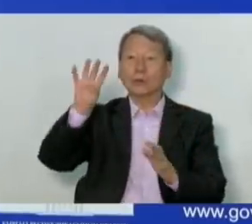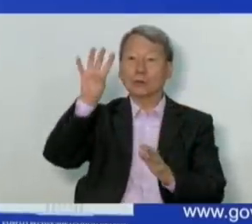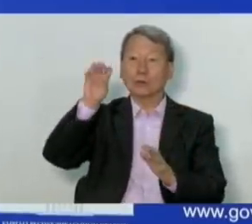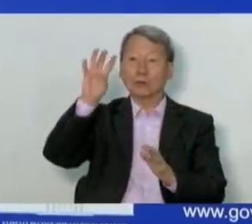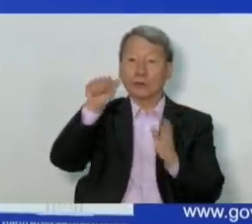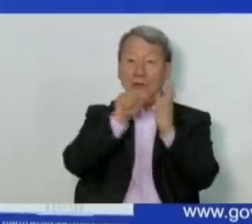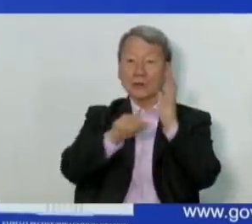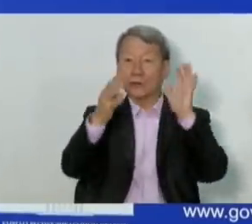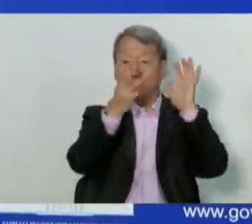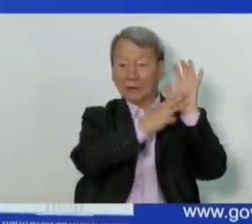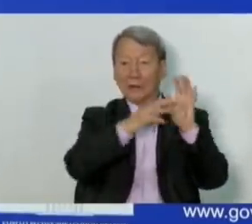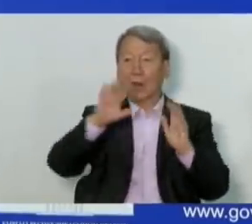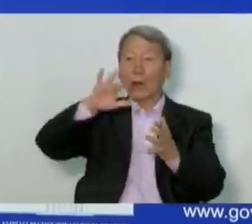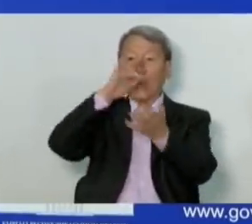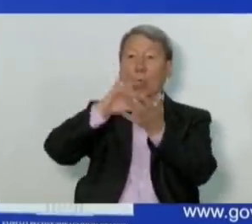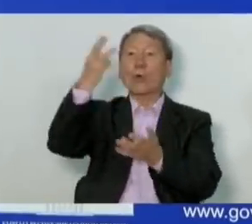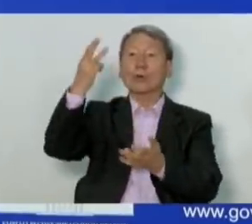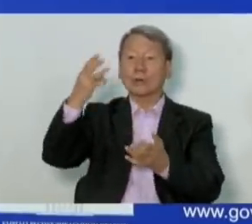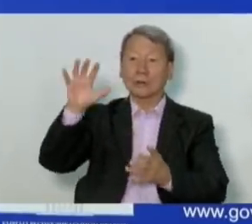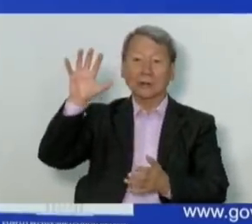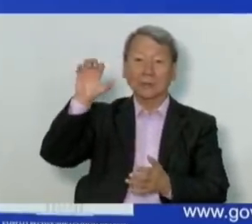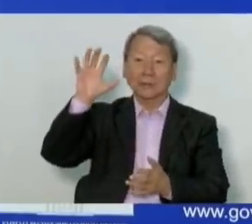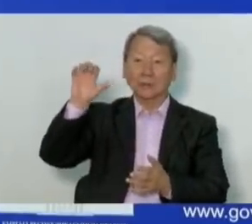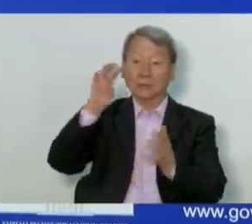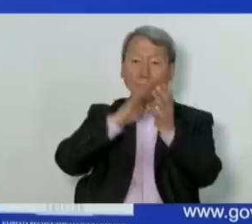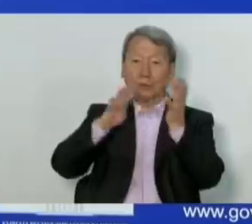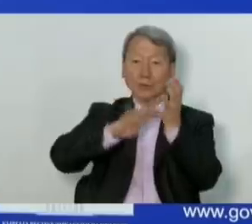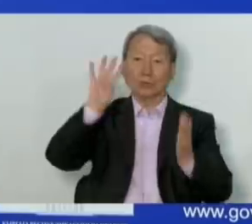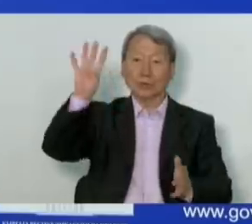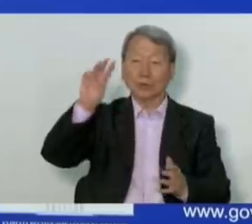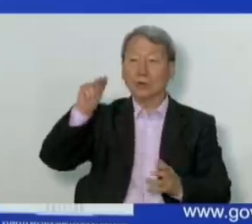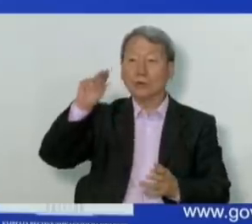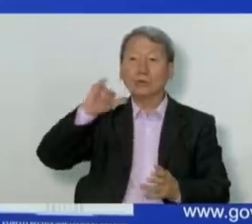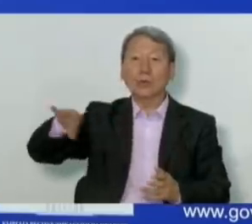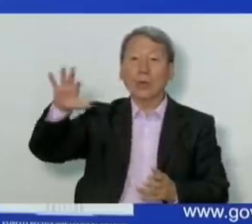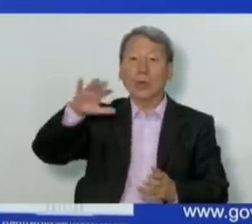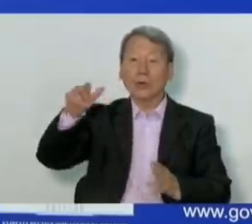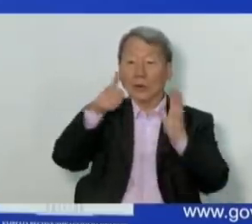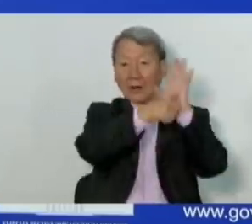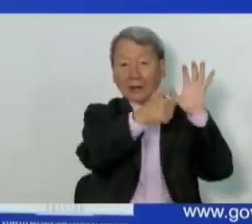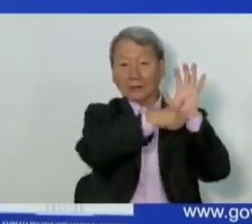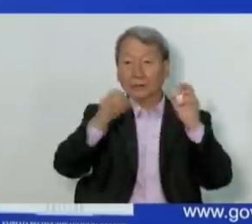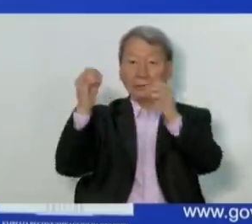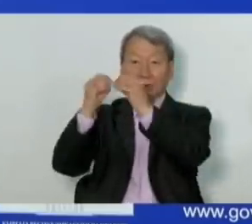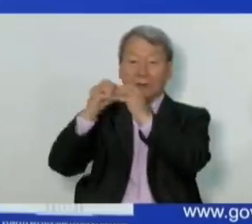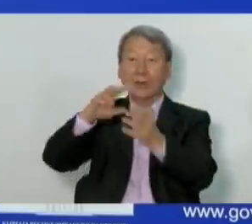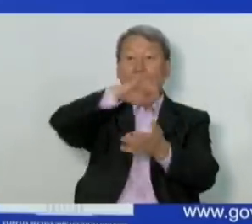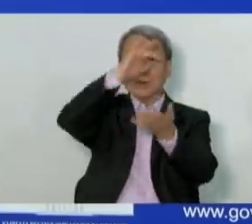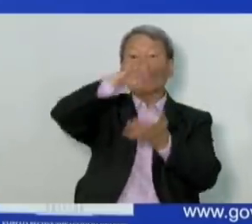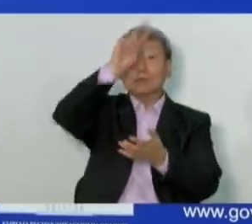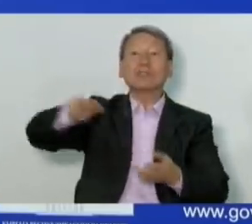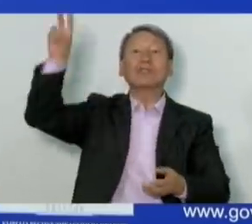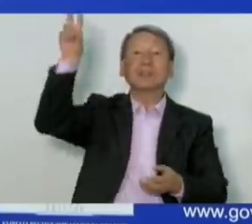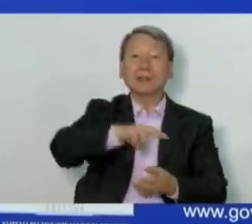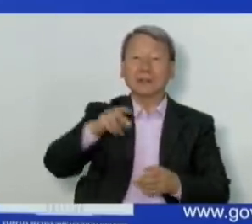468, Ош шарында 594, Чүй облысында 610, Бішкек